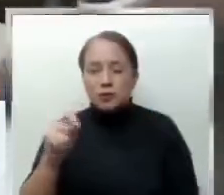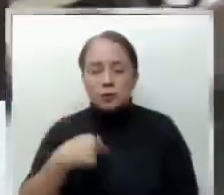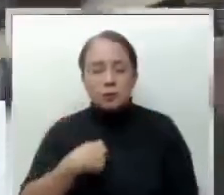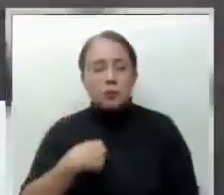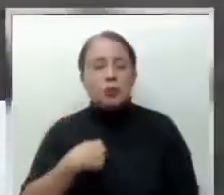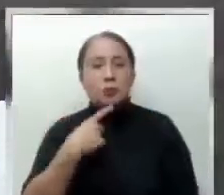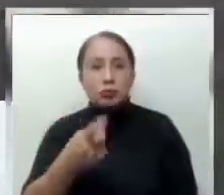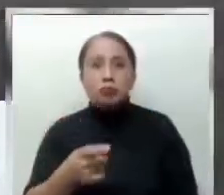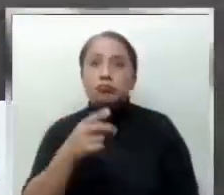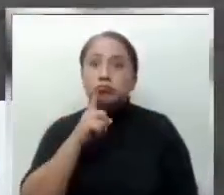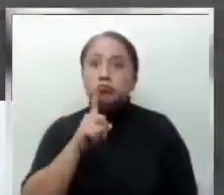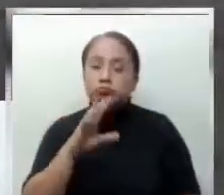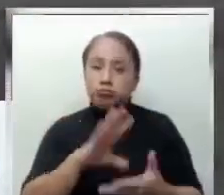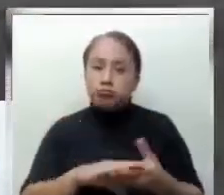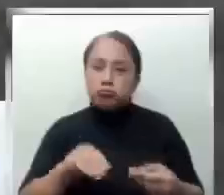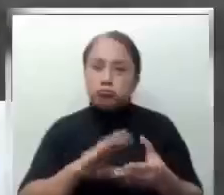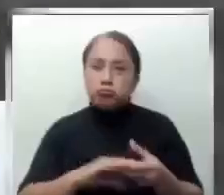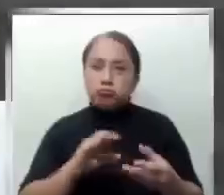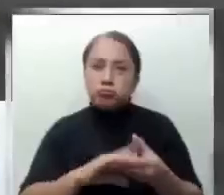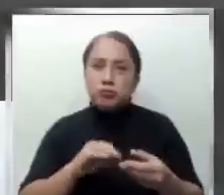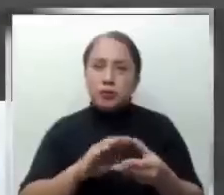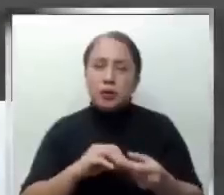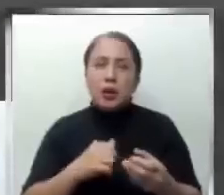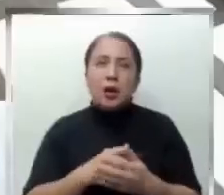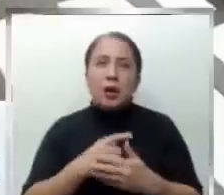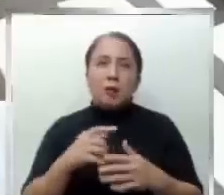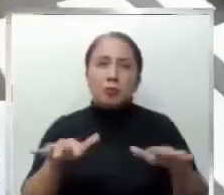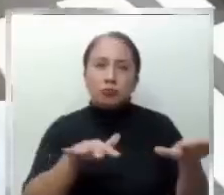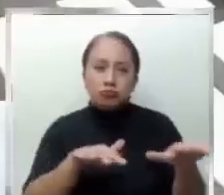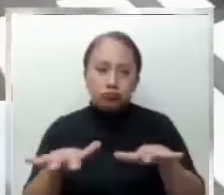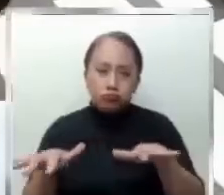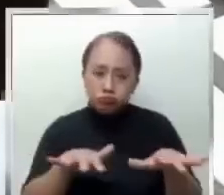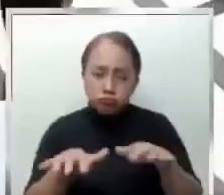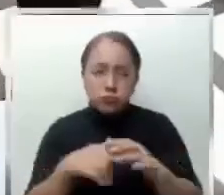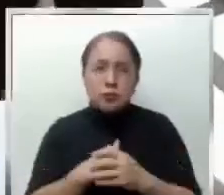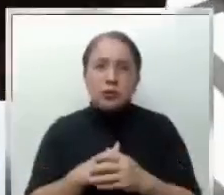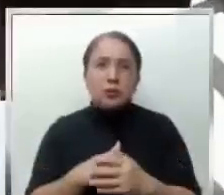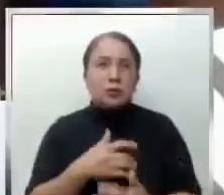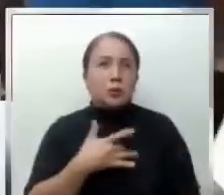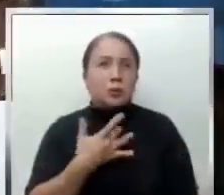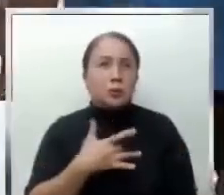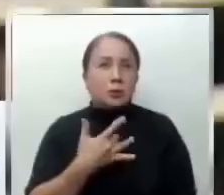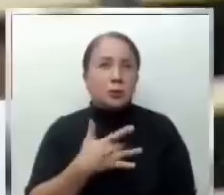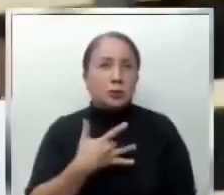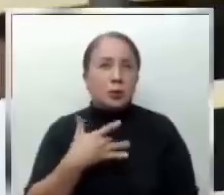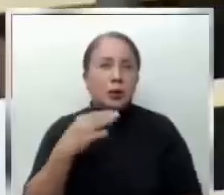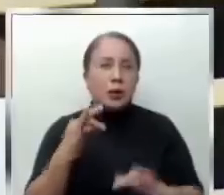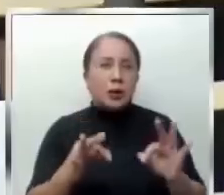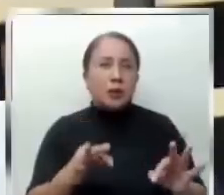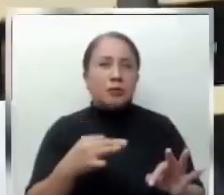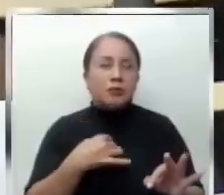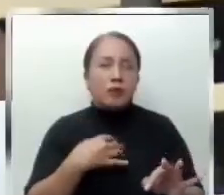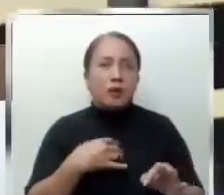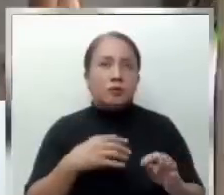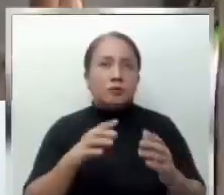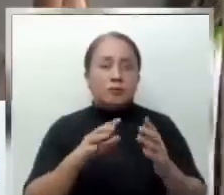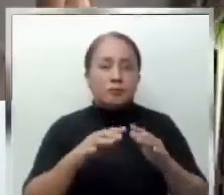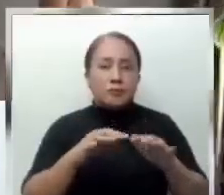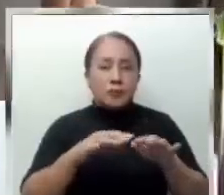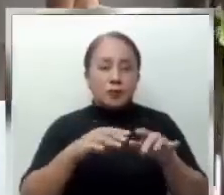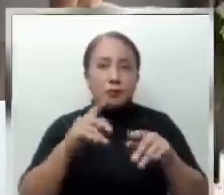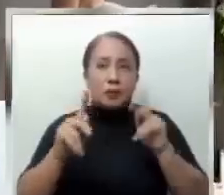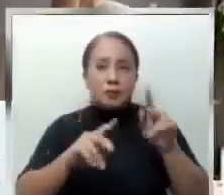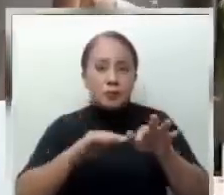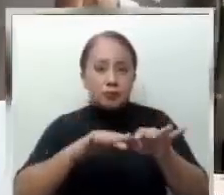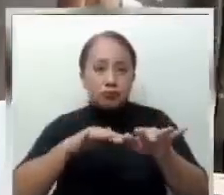kwento sa isang viral TikTok post na umaalog ang overpass. Ramdam na ramdam daw yan pag umaabot dito ang mahabang pila ng mga pasahero sa Roosevelt Station